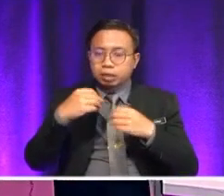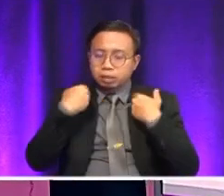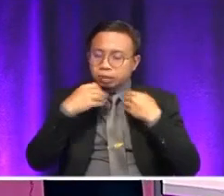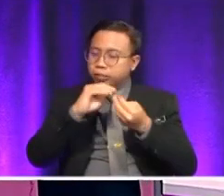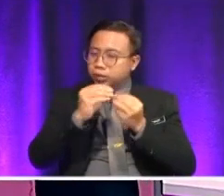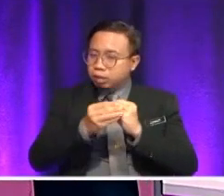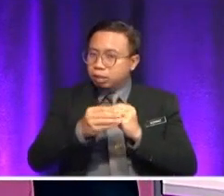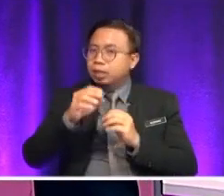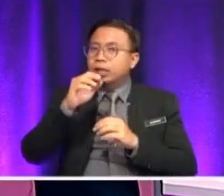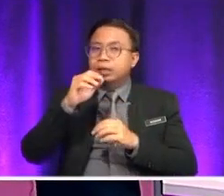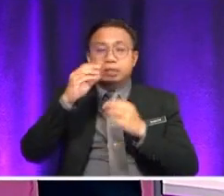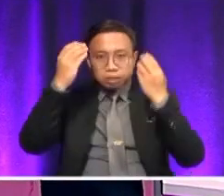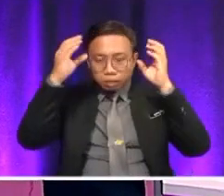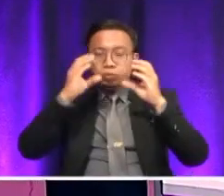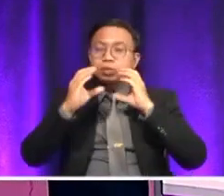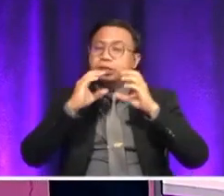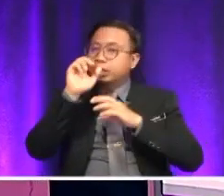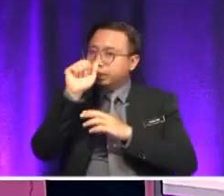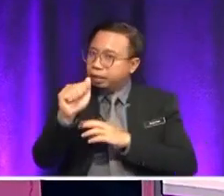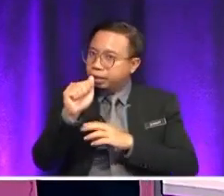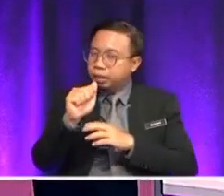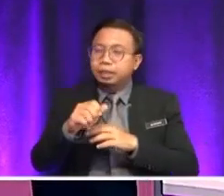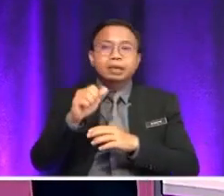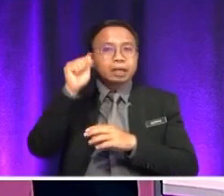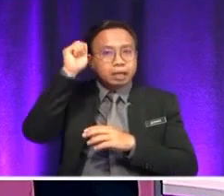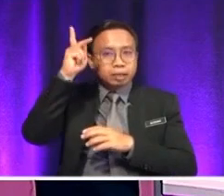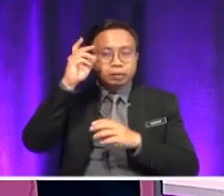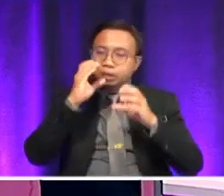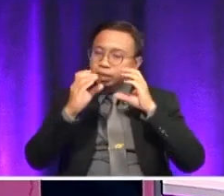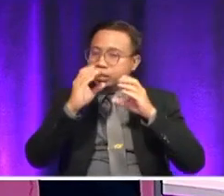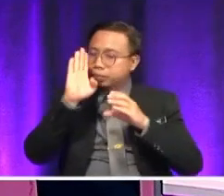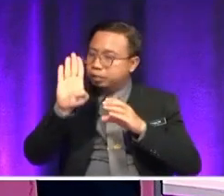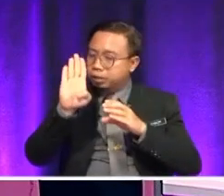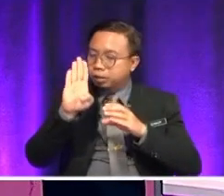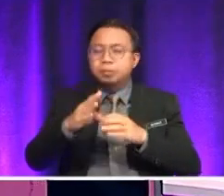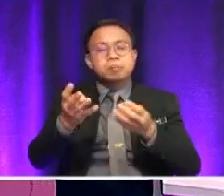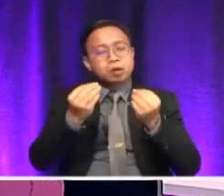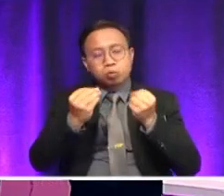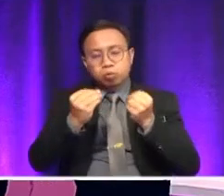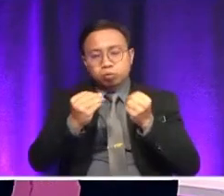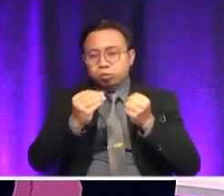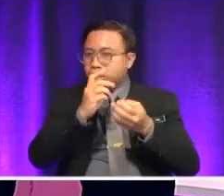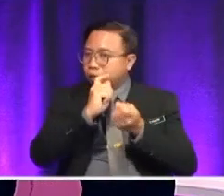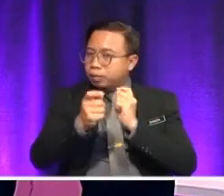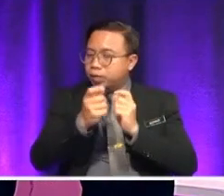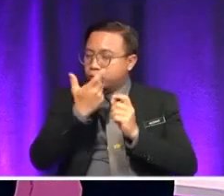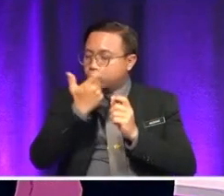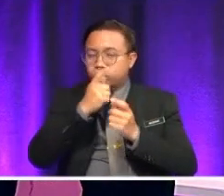B. Tapi saya pula nak A. A juga. Yang Amar pun B juga. So ni ada konflik kat